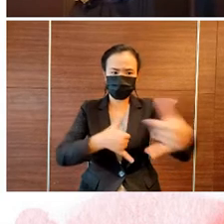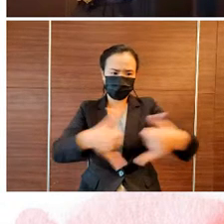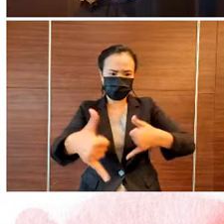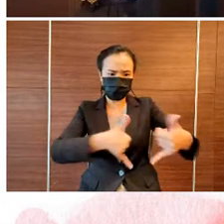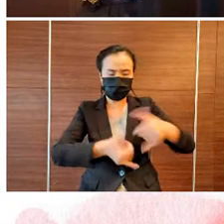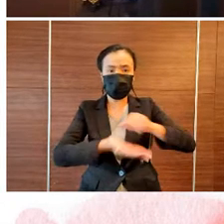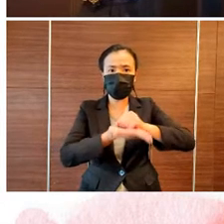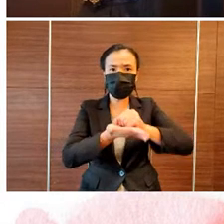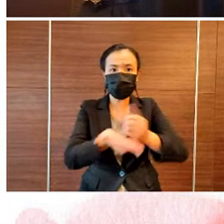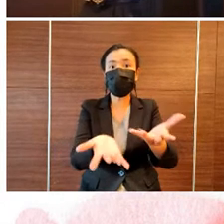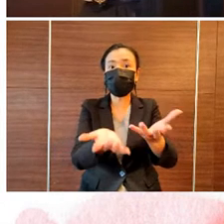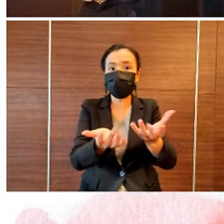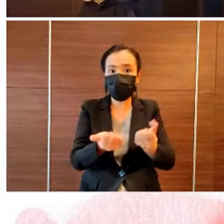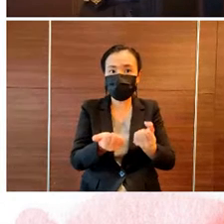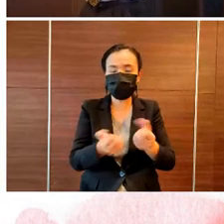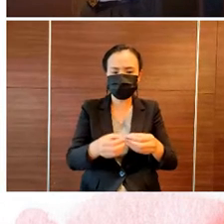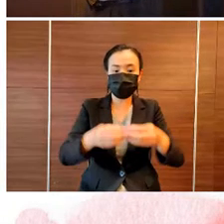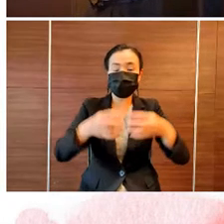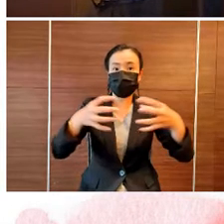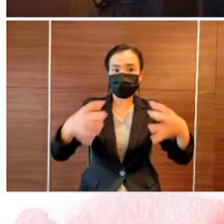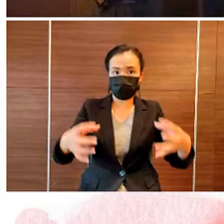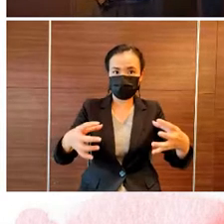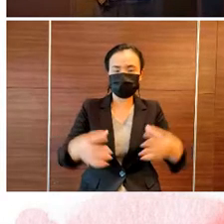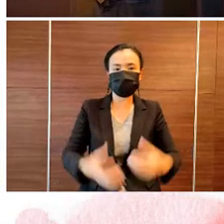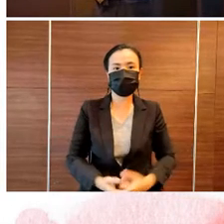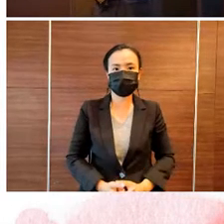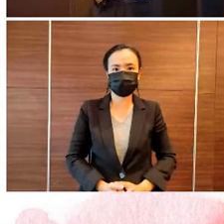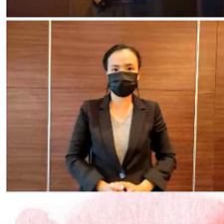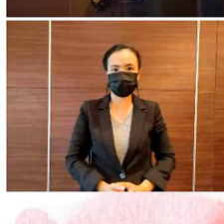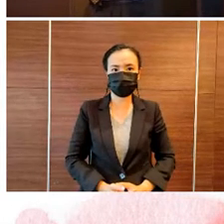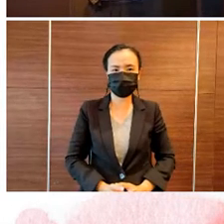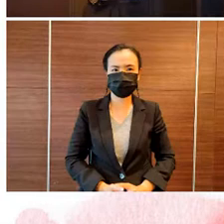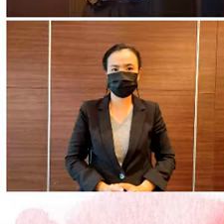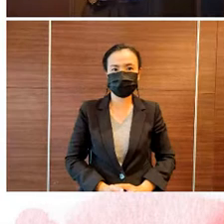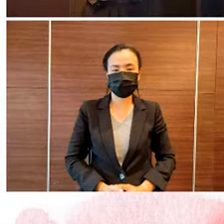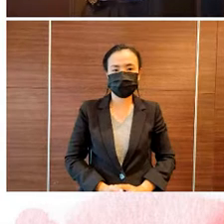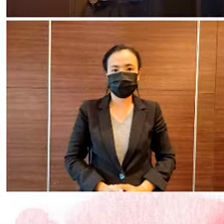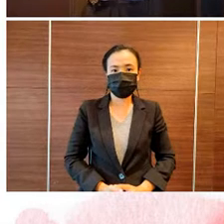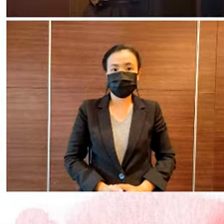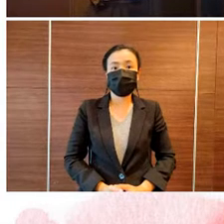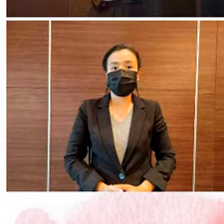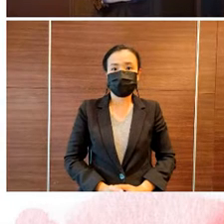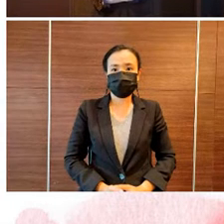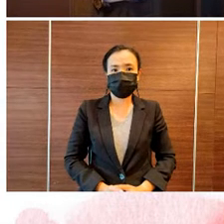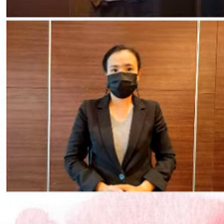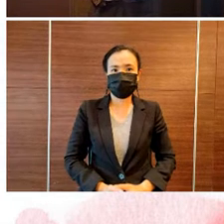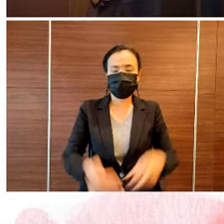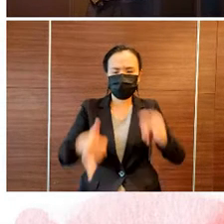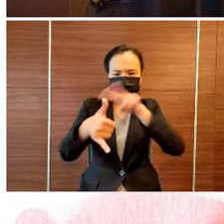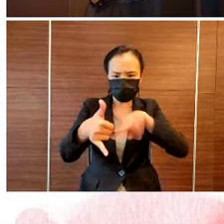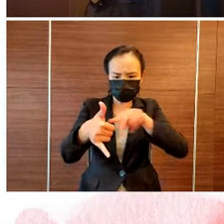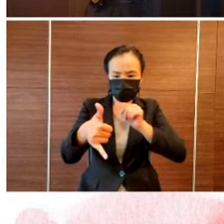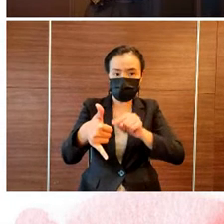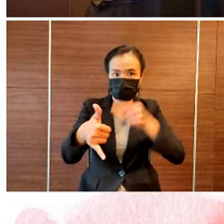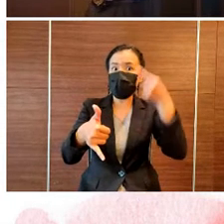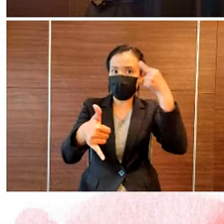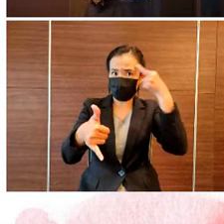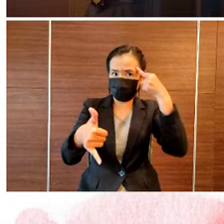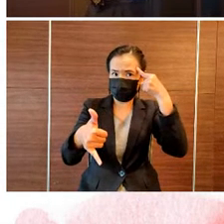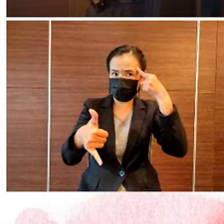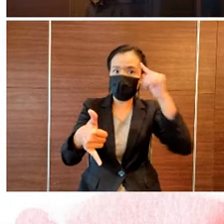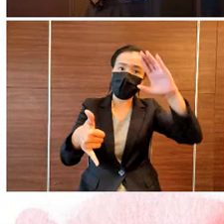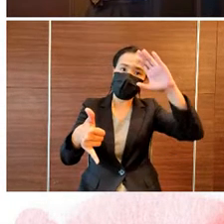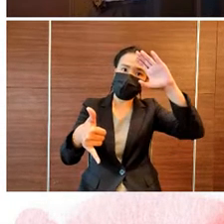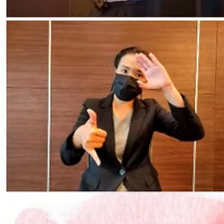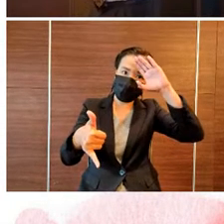ากขึ้นนะครับมาใช้บริการมากขึ้นแล้วนอกจากมาใช้บริการมากขึ้นแล้วการตรวจเจอต่อ10ค